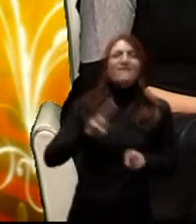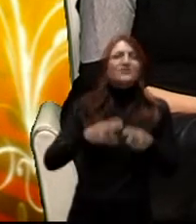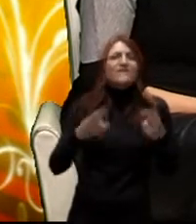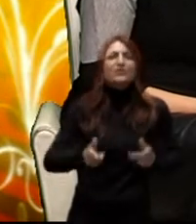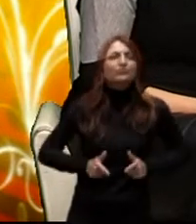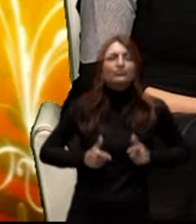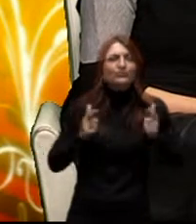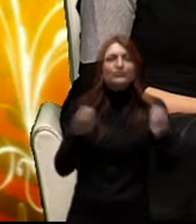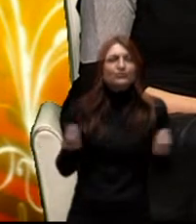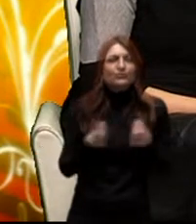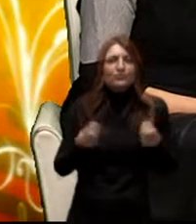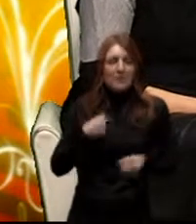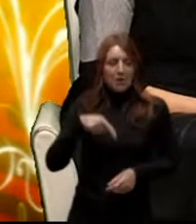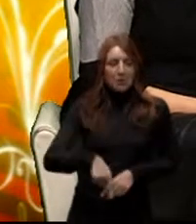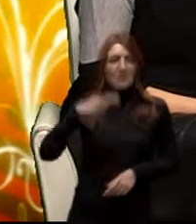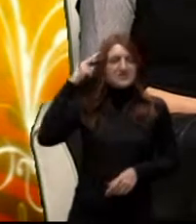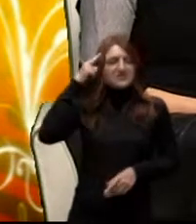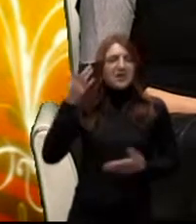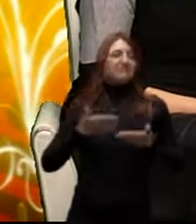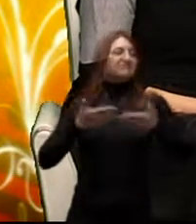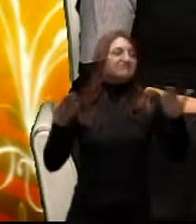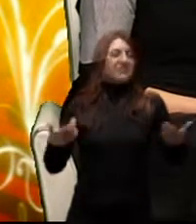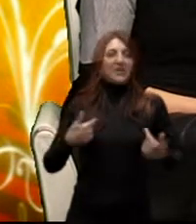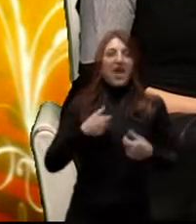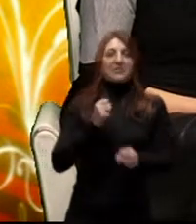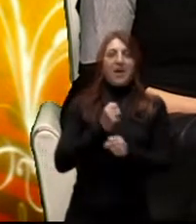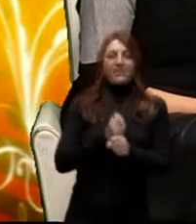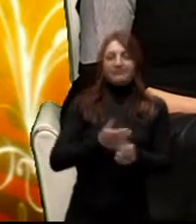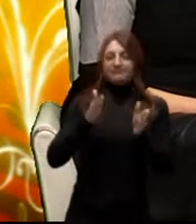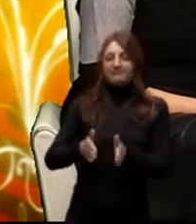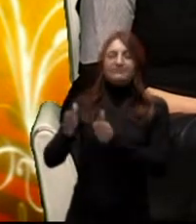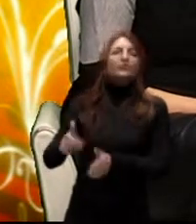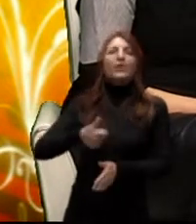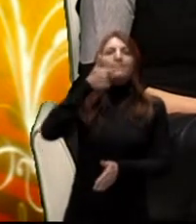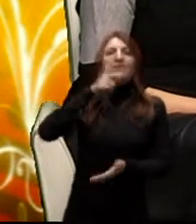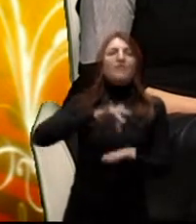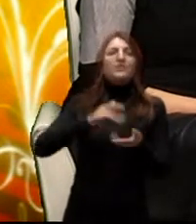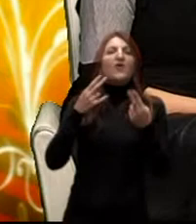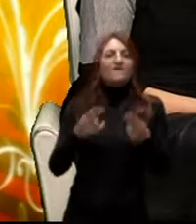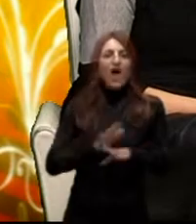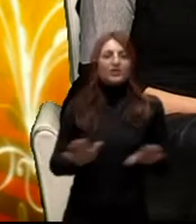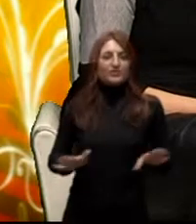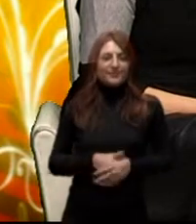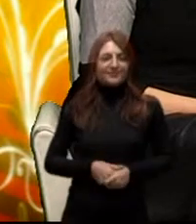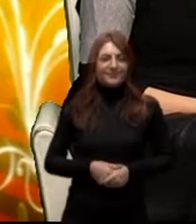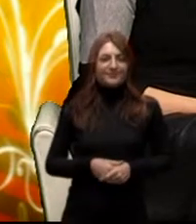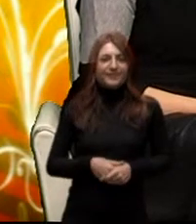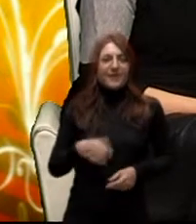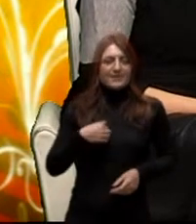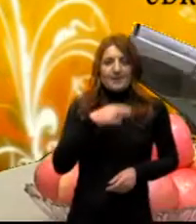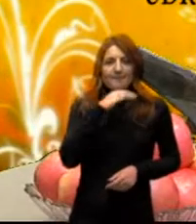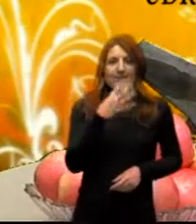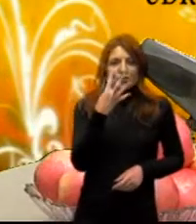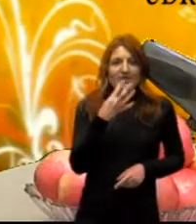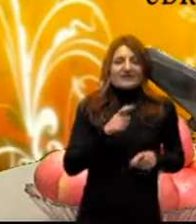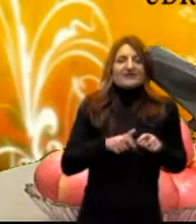životu. I kad to znamo, onda ćemo si posložiti prioritete i evo, sve ostalo. Evo, ja sam se zapisala 4 stvari od vas koje su mi se